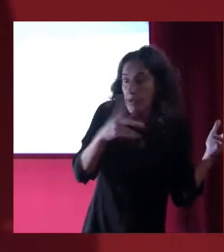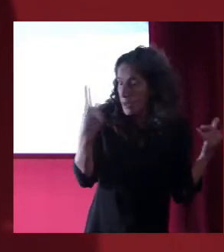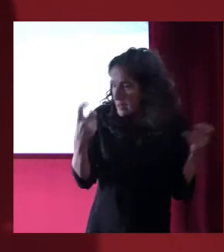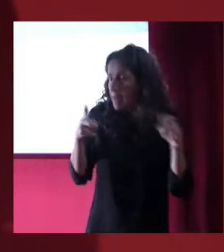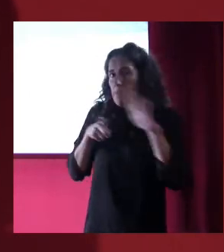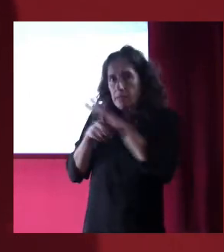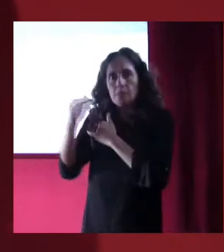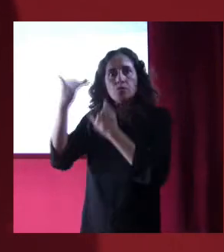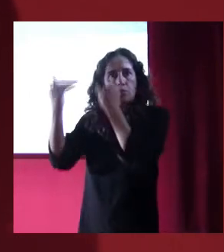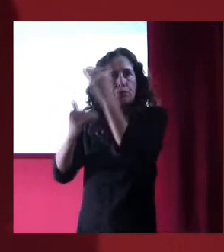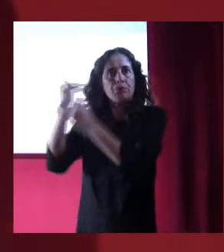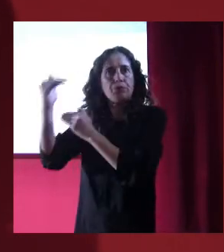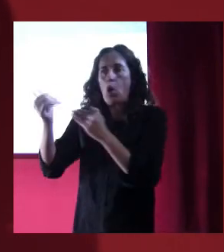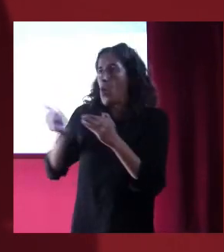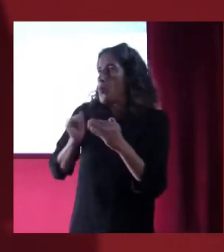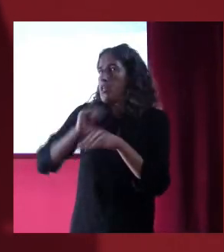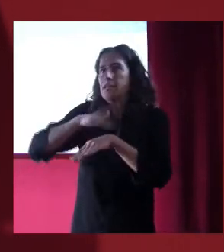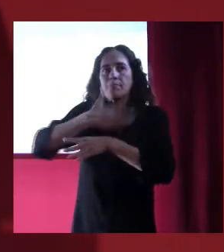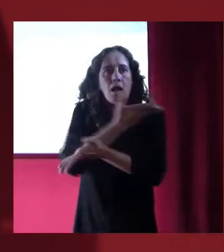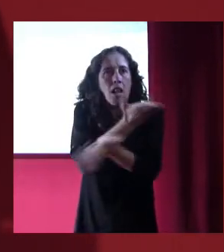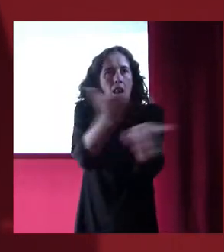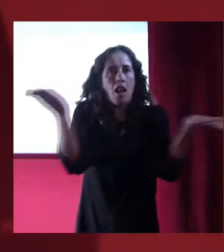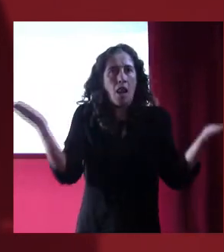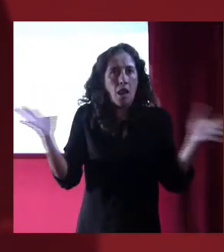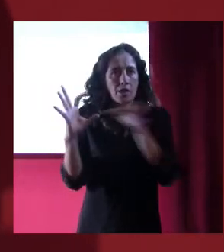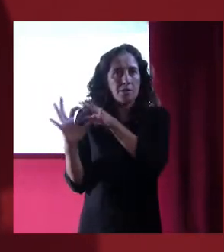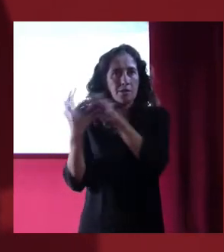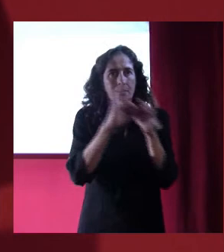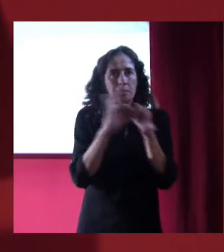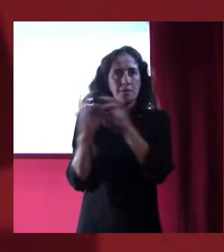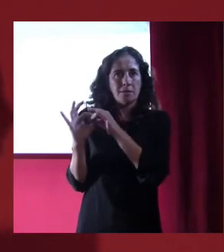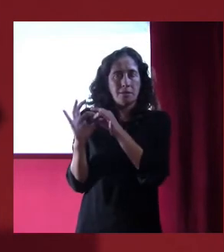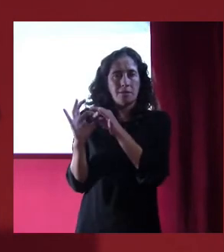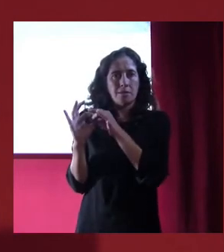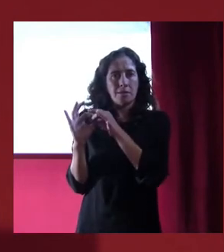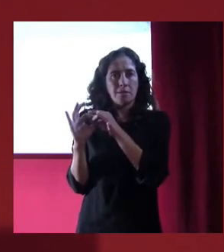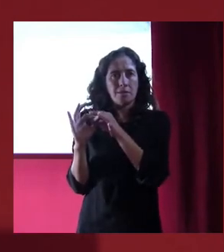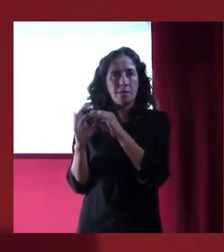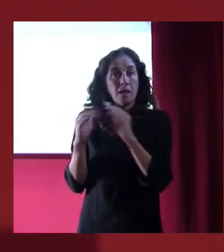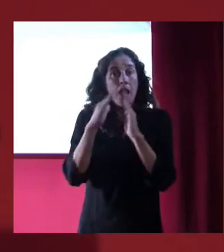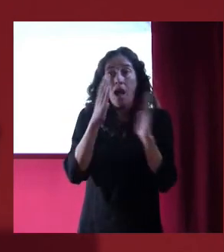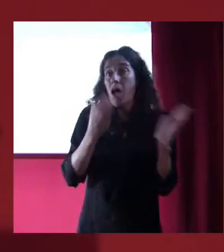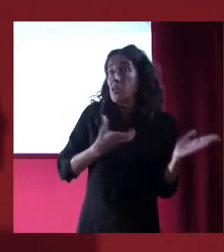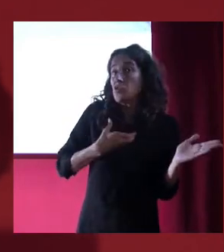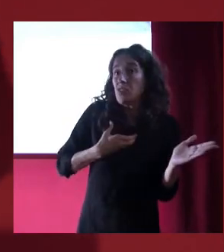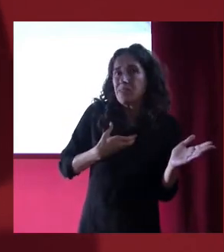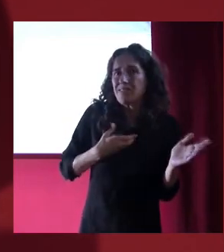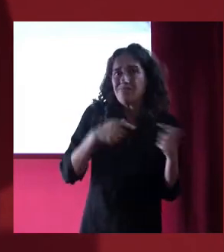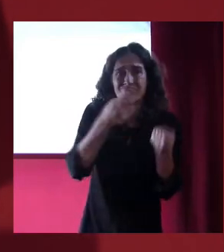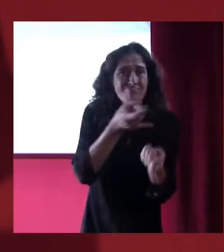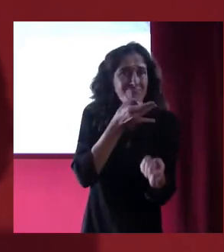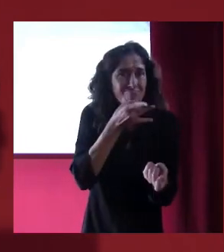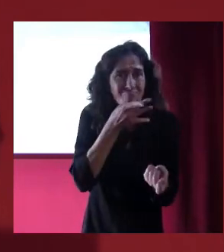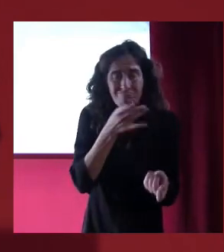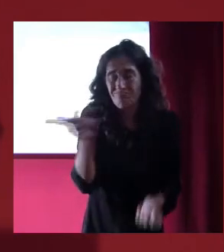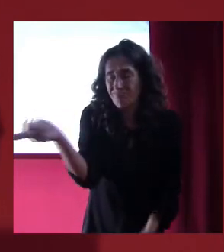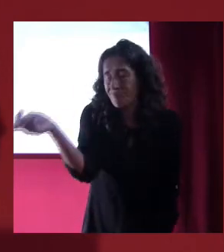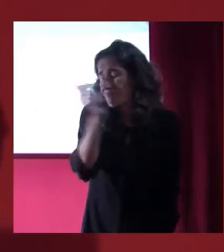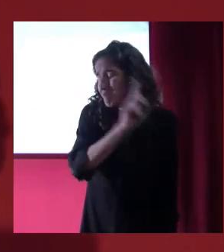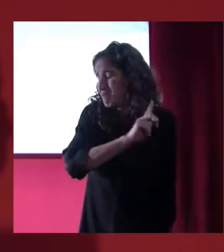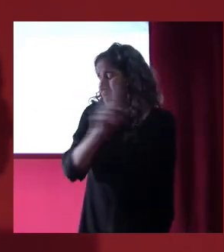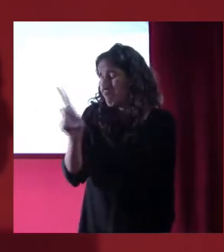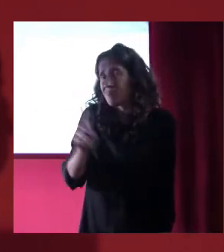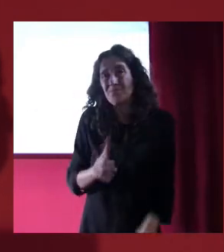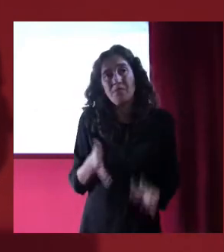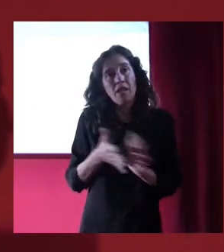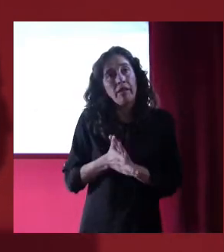progrés i una Barcelona d'oportunitats per a tothom. Però l'Ajuntament no ho posa gens fàcil. No ho posa gens fàcil quan